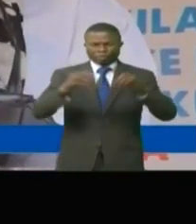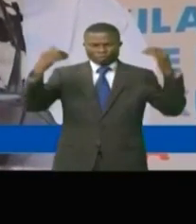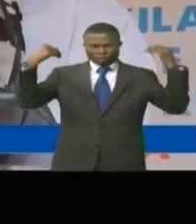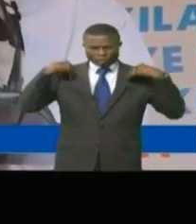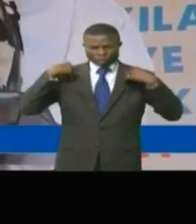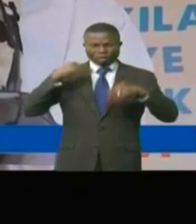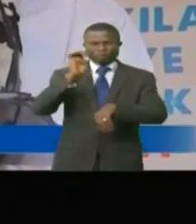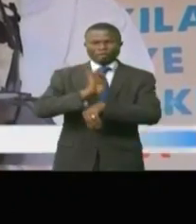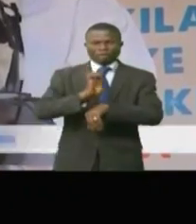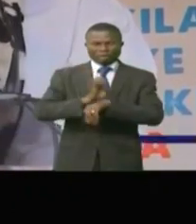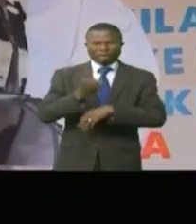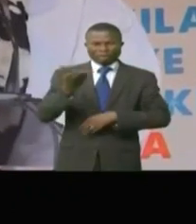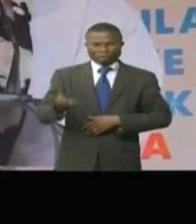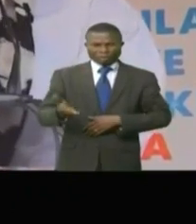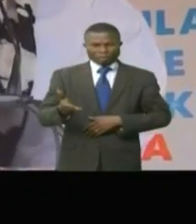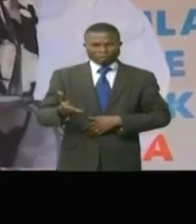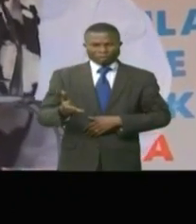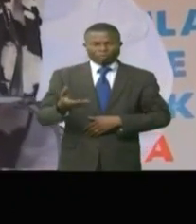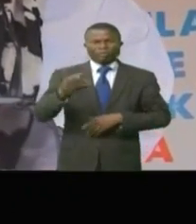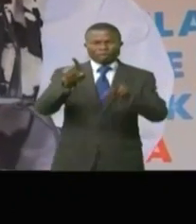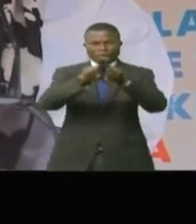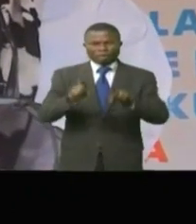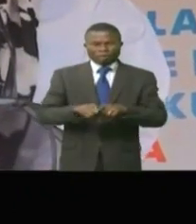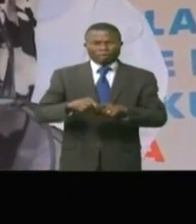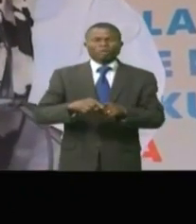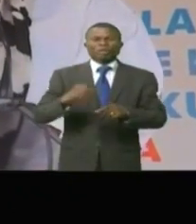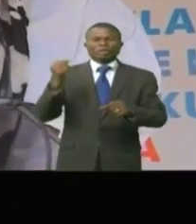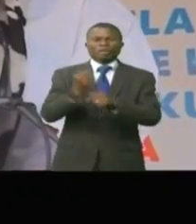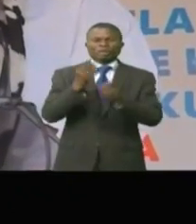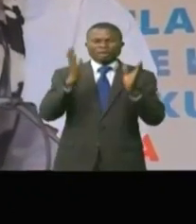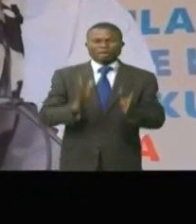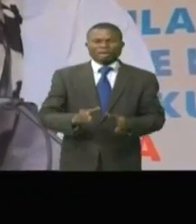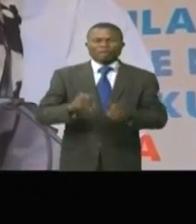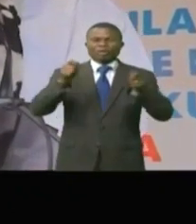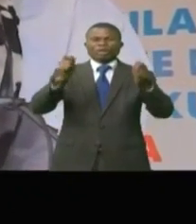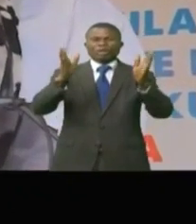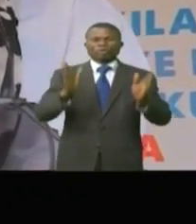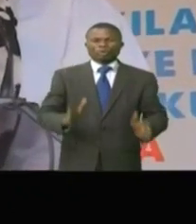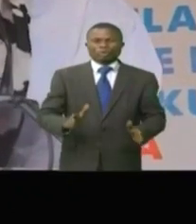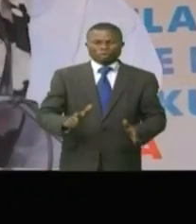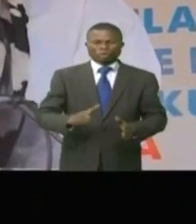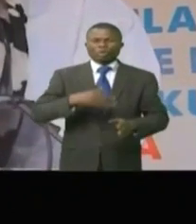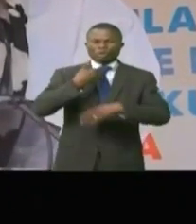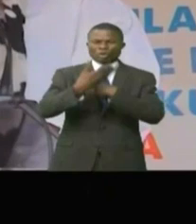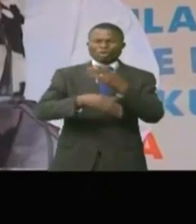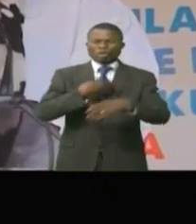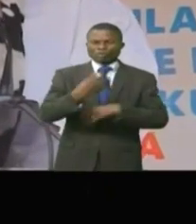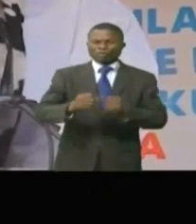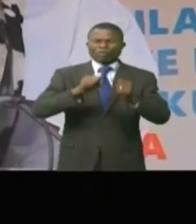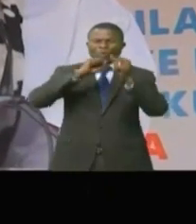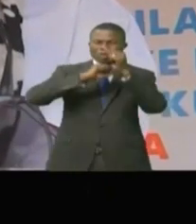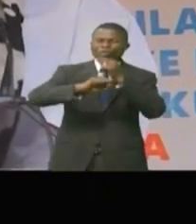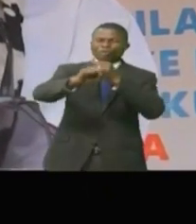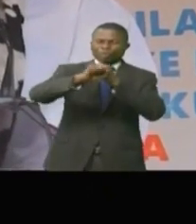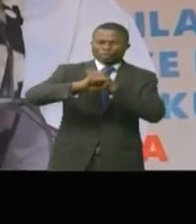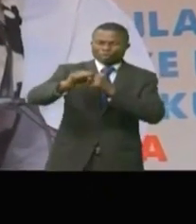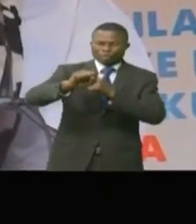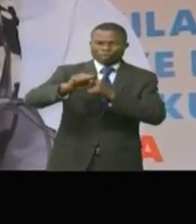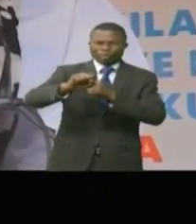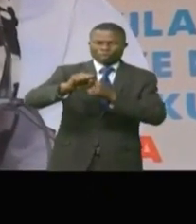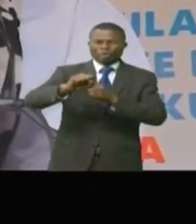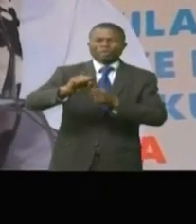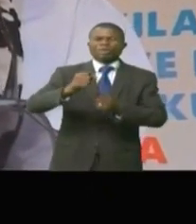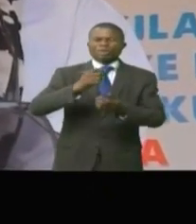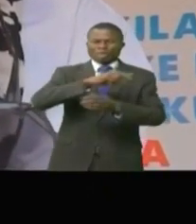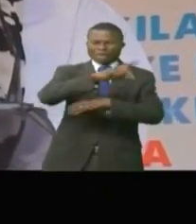confession religieuse, ainsi que les professionnels de médias, de mobiliser et de sensibiliser durant